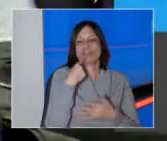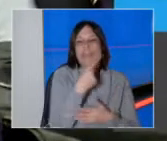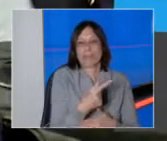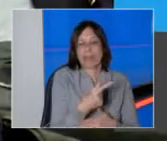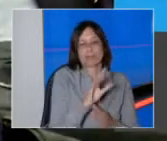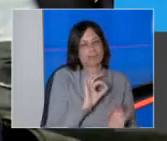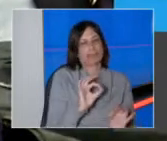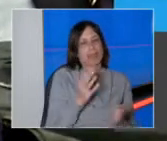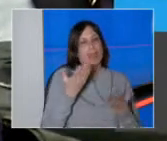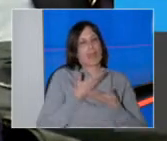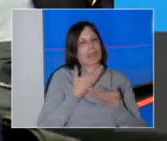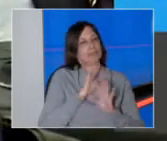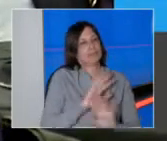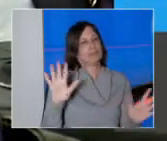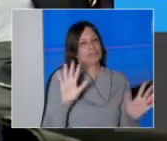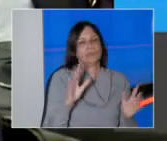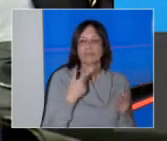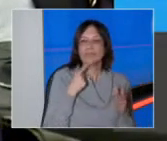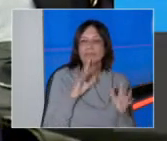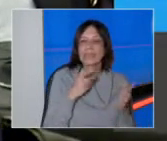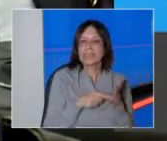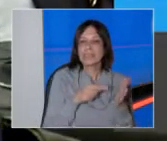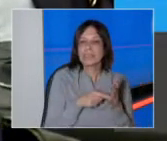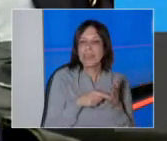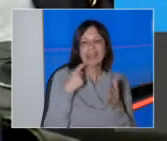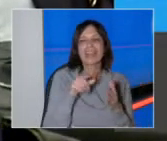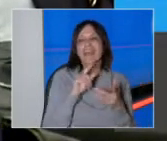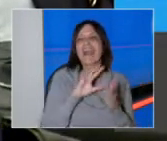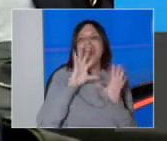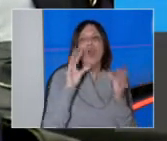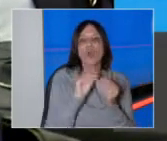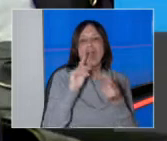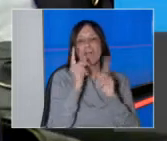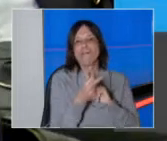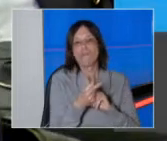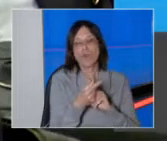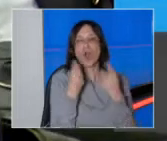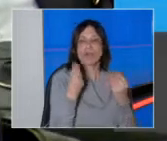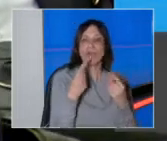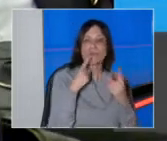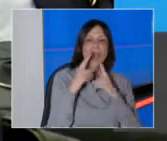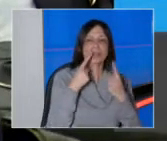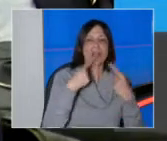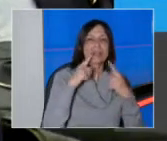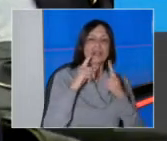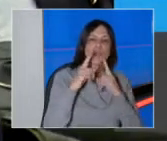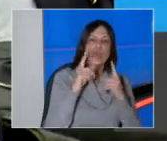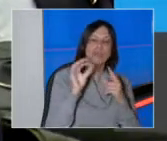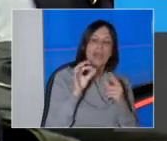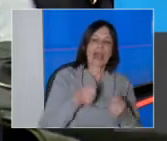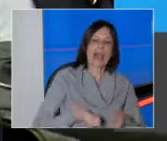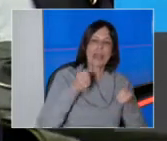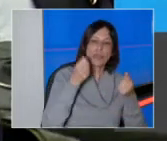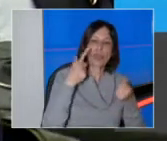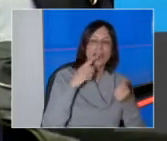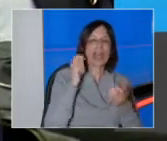פה. ממש לא. אתם יודעים מדוע? כי הכל היה פה בהפוך על הפוך. כי עוד מעט ידעים בוועדת החינוך של הכנסת, כי גם ככה שינו את מה שהוחלט